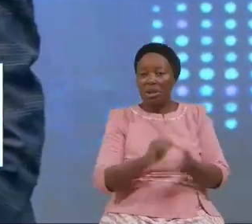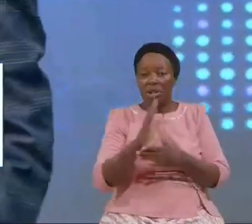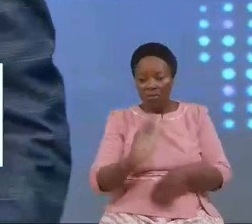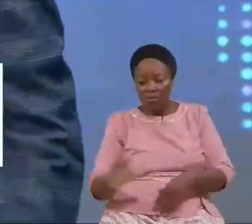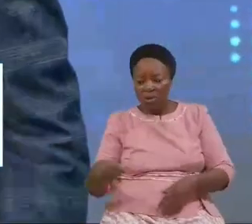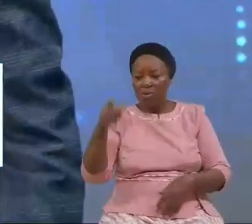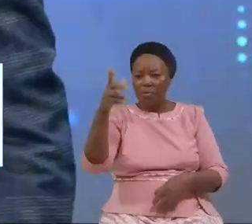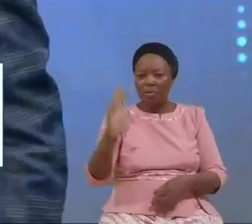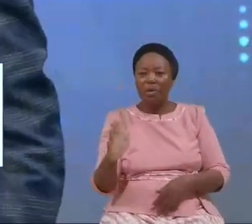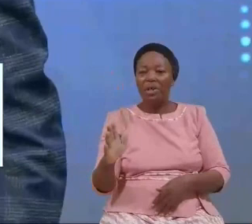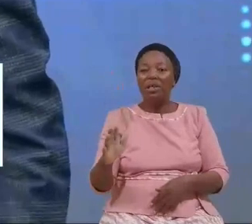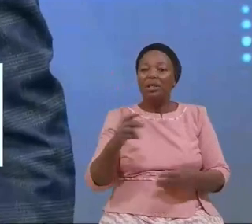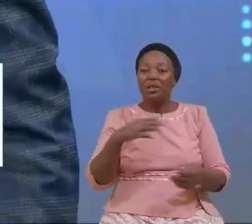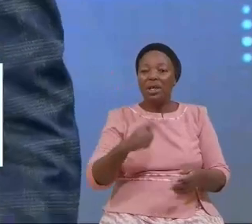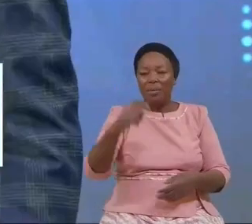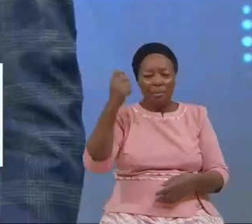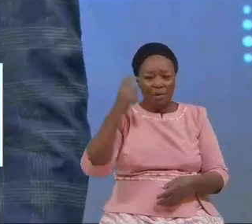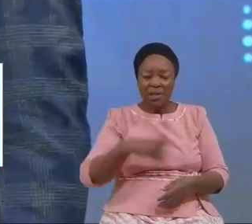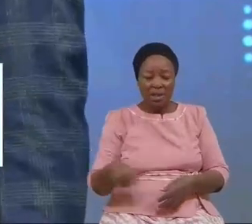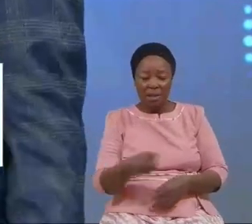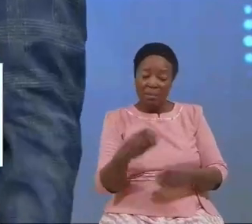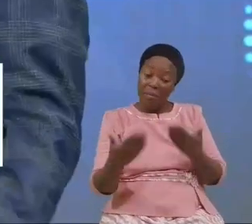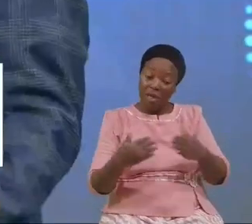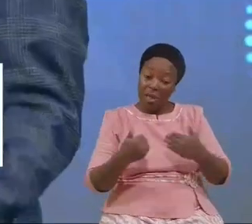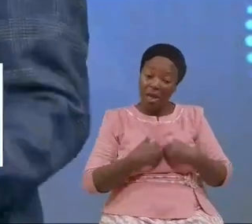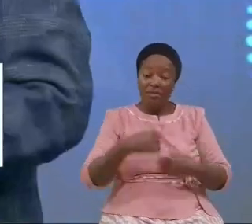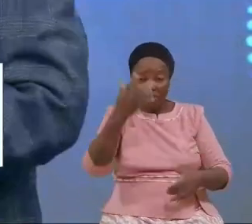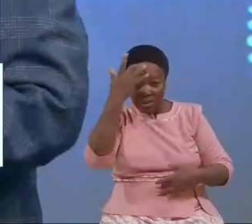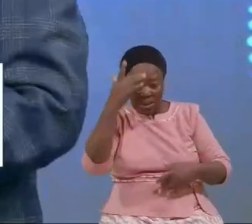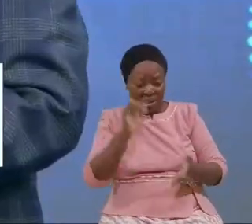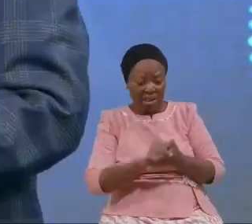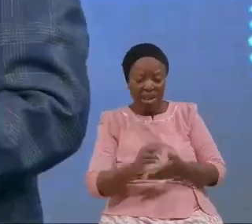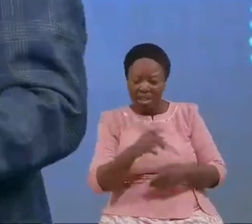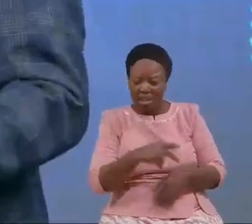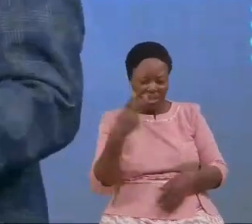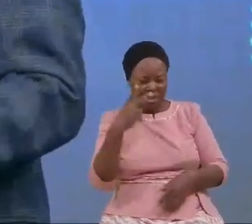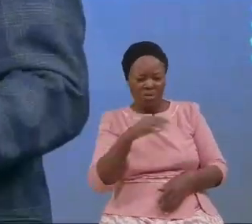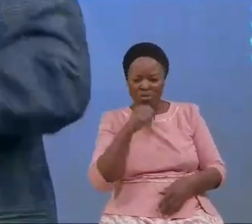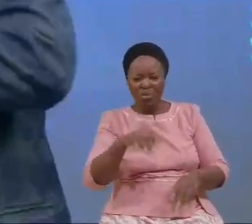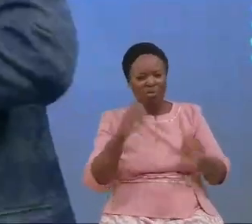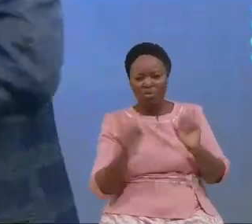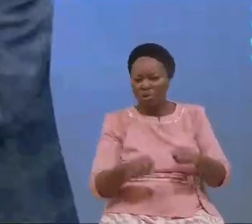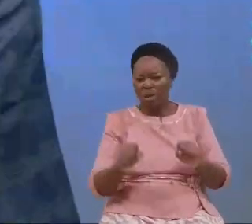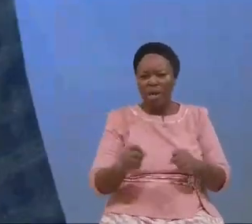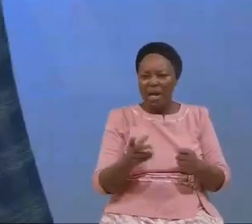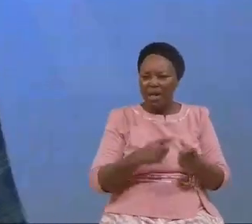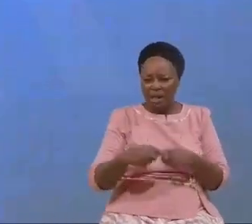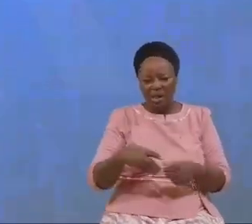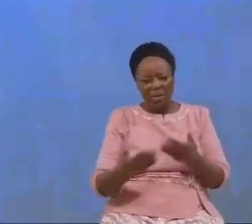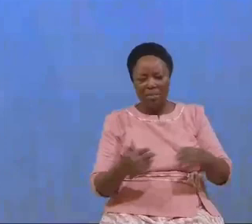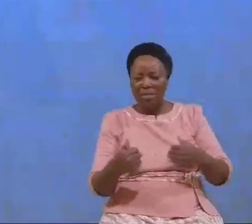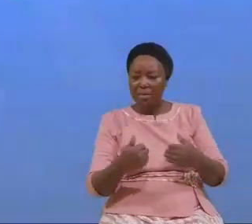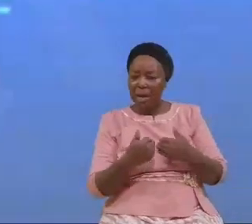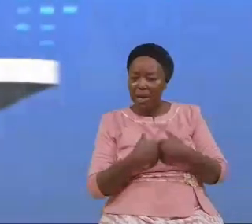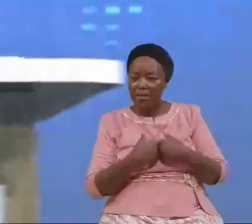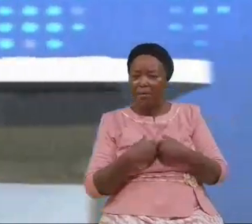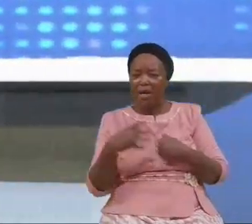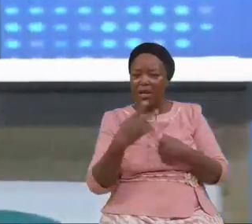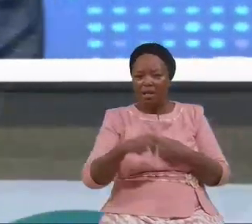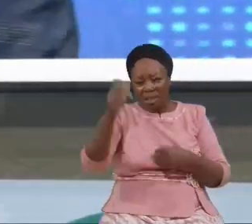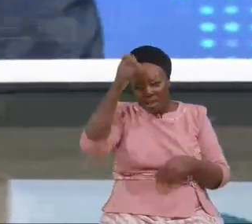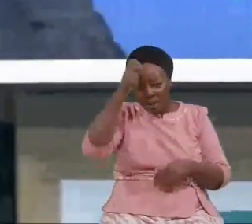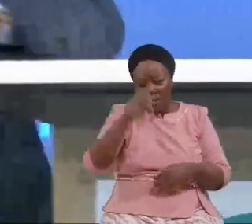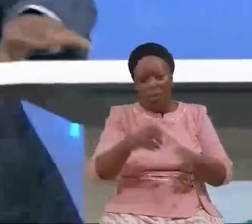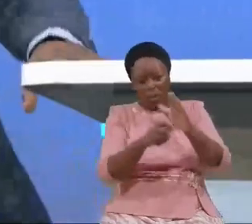Dieu ils peuvent avoir une maladie qu'il considère d'impossible ils peuvent avoir des oppressions